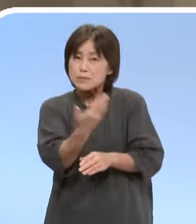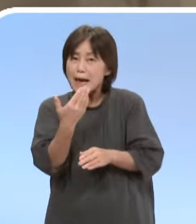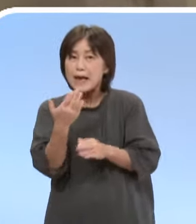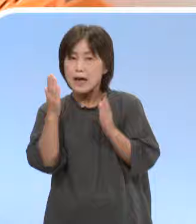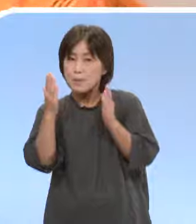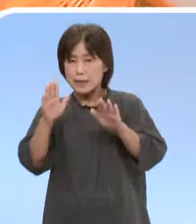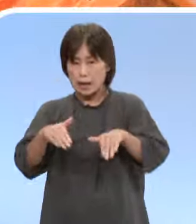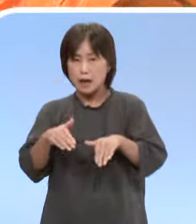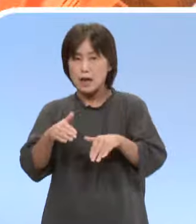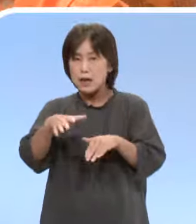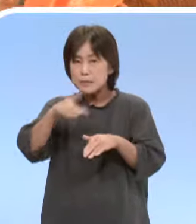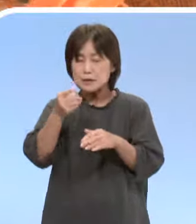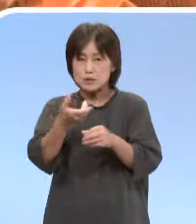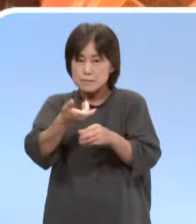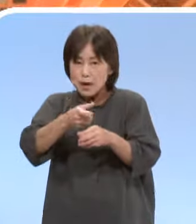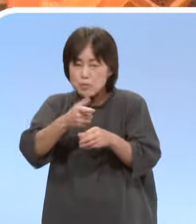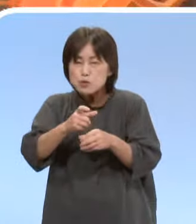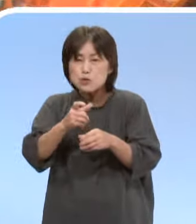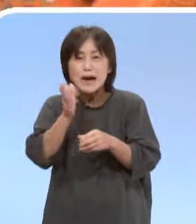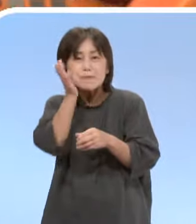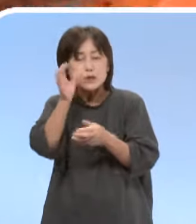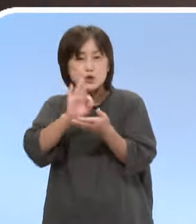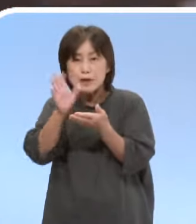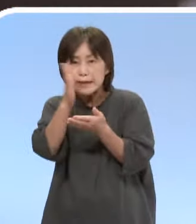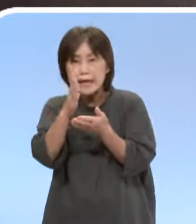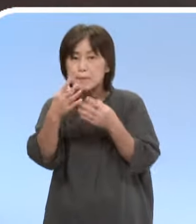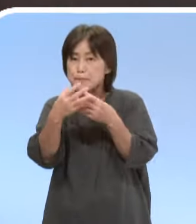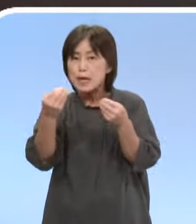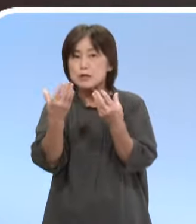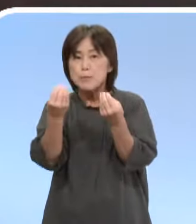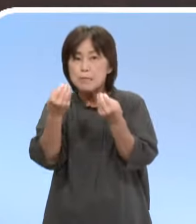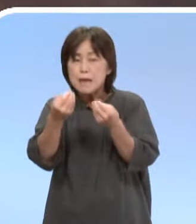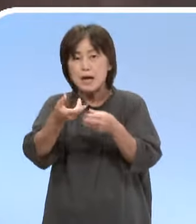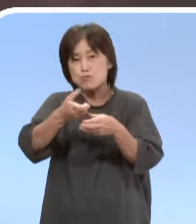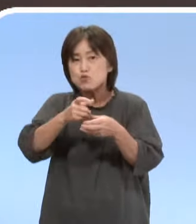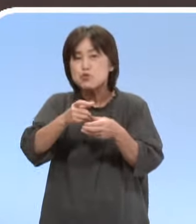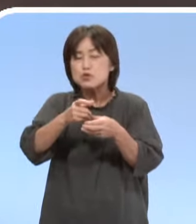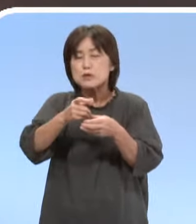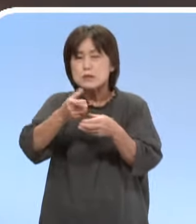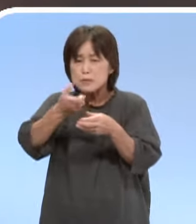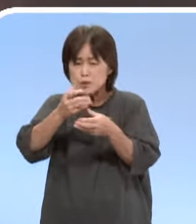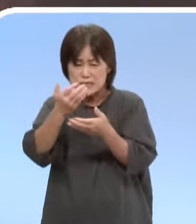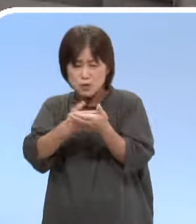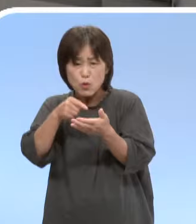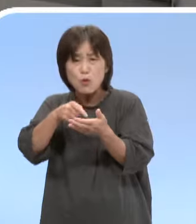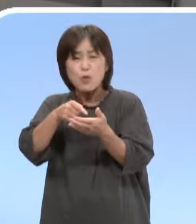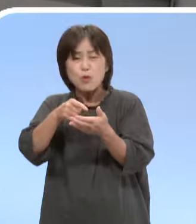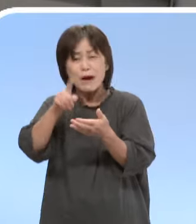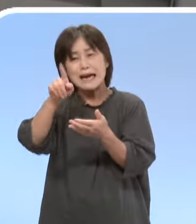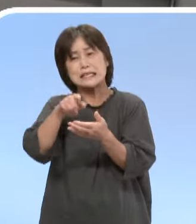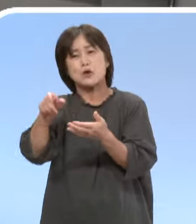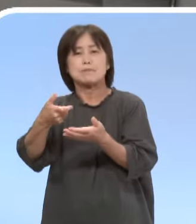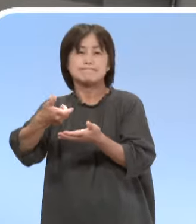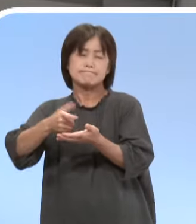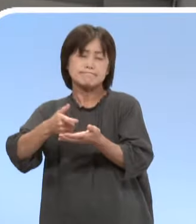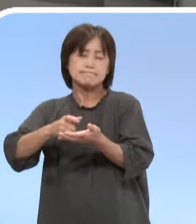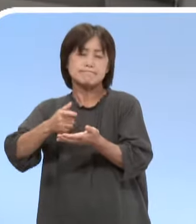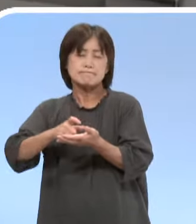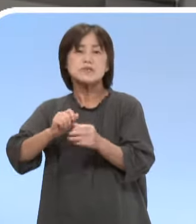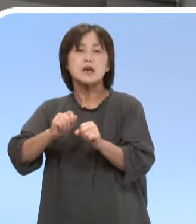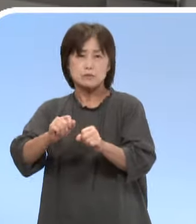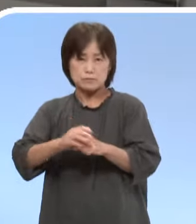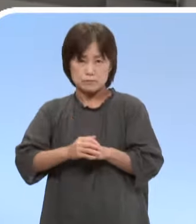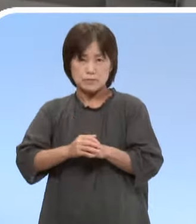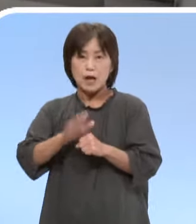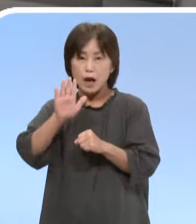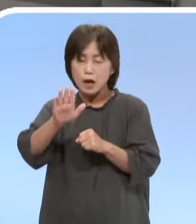だわりました。まず皮剥き、これ水をほとんど使わない乾式の皮剥き機でやっております。そして剥き切れないところは手剥きでや